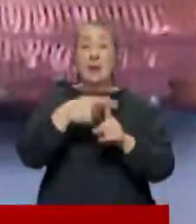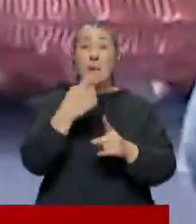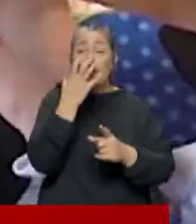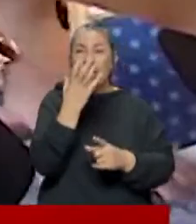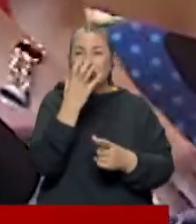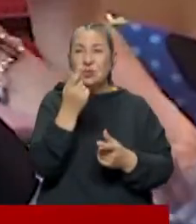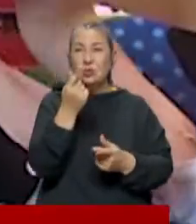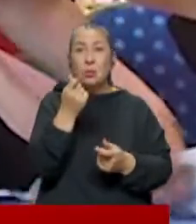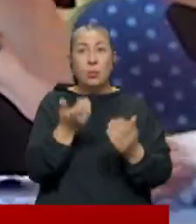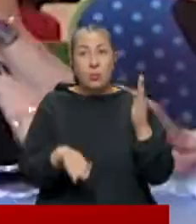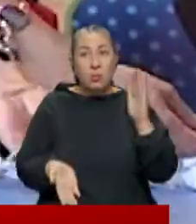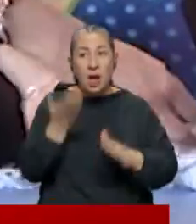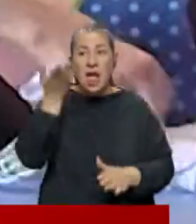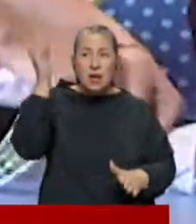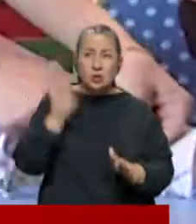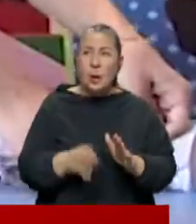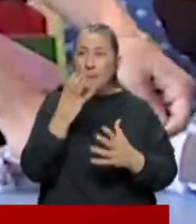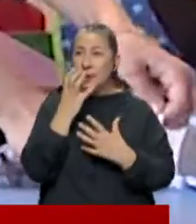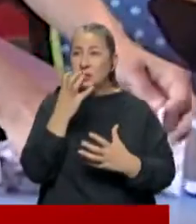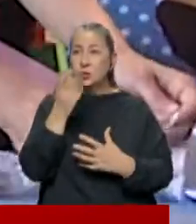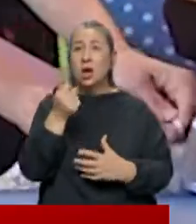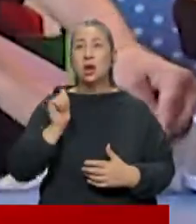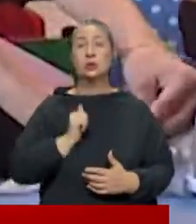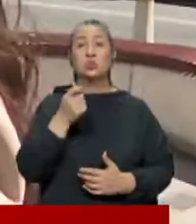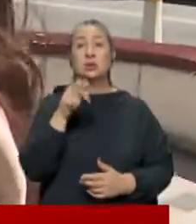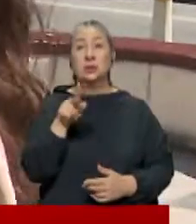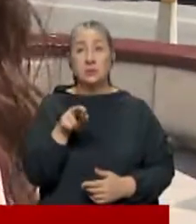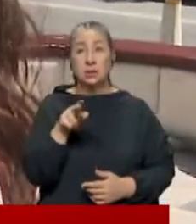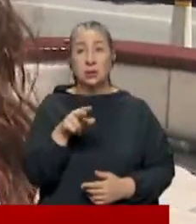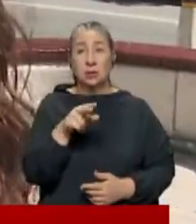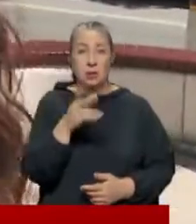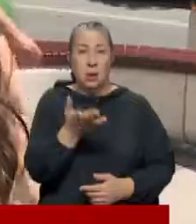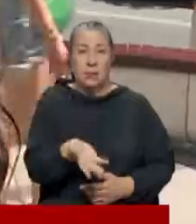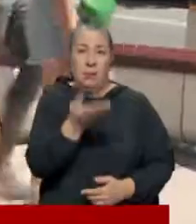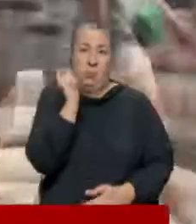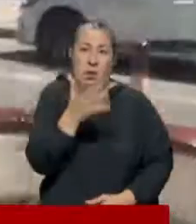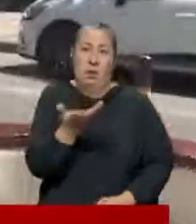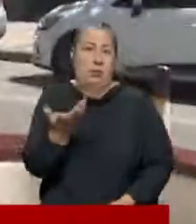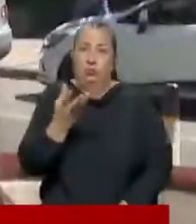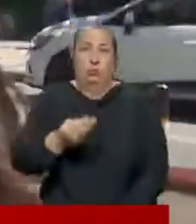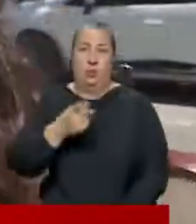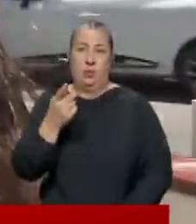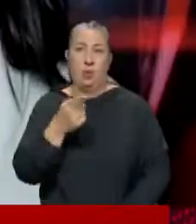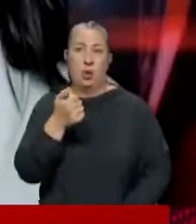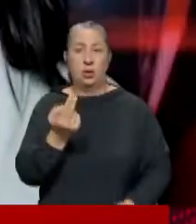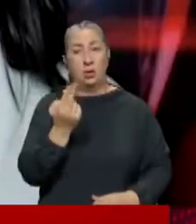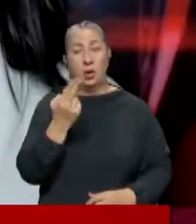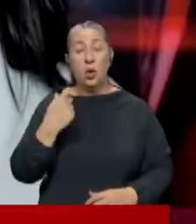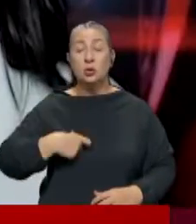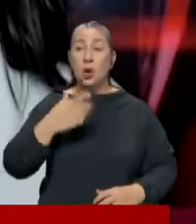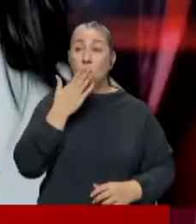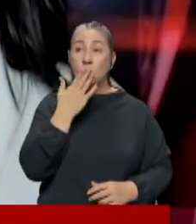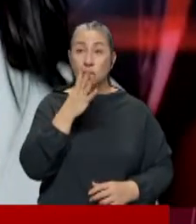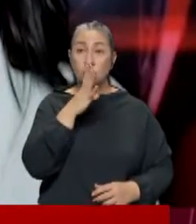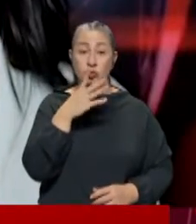bakıcı ücretleri de çok yüksek. En düşük bakıcı ücreti asgari ücret kadar. Onlar ondan daha pahalıdır yani. Ne olacak ki? O da vardır 6-7. Özel